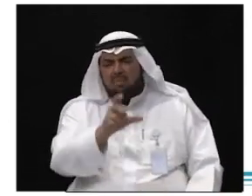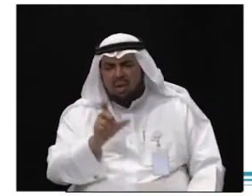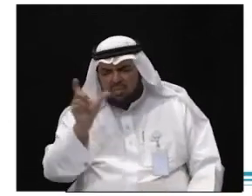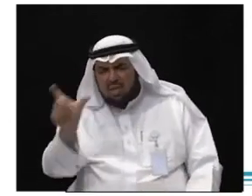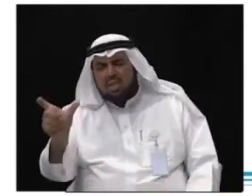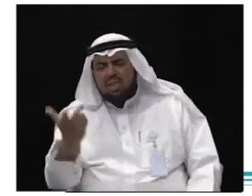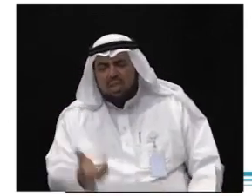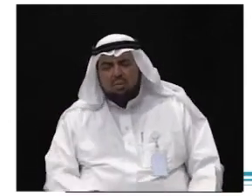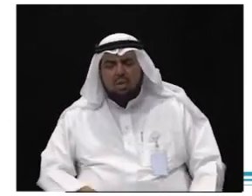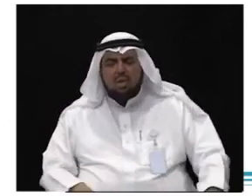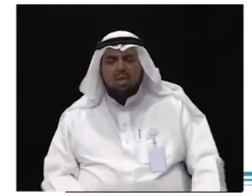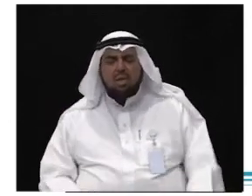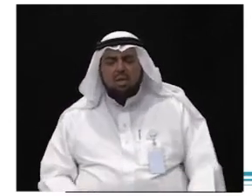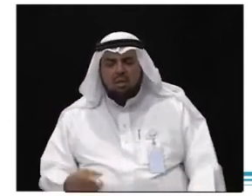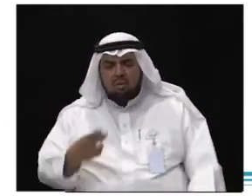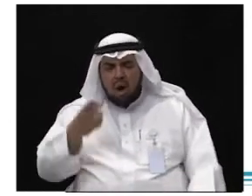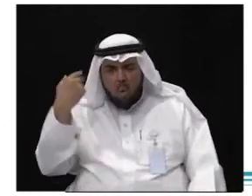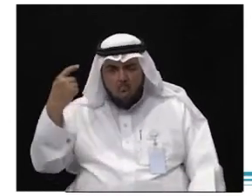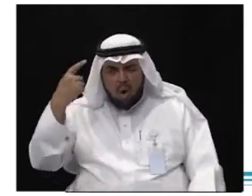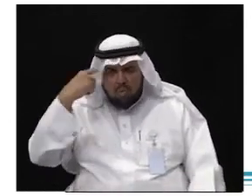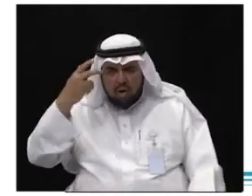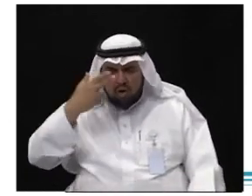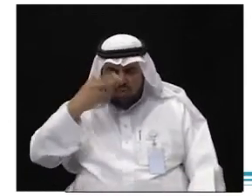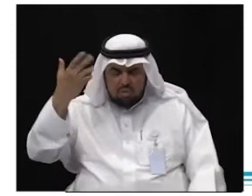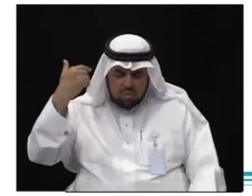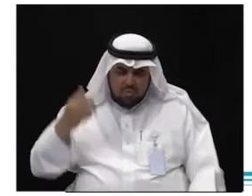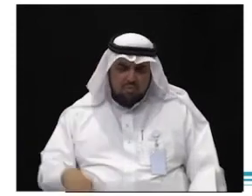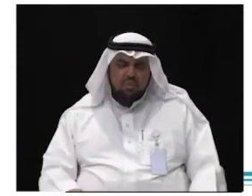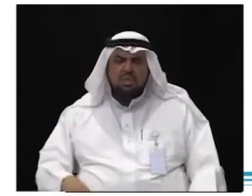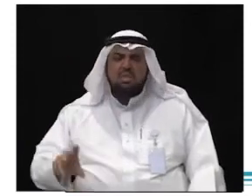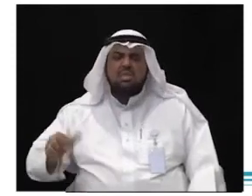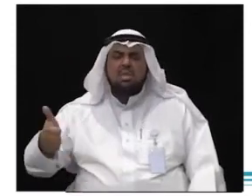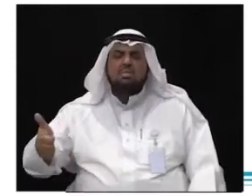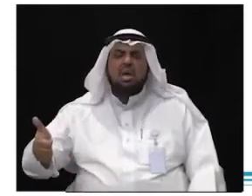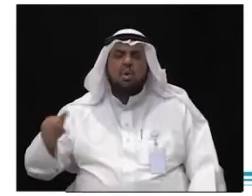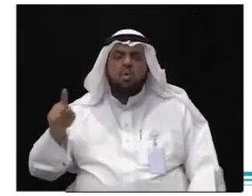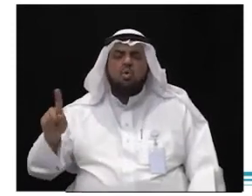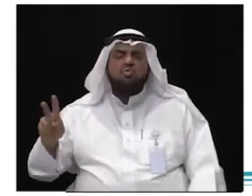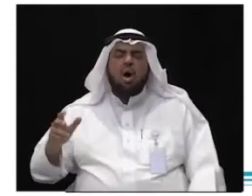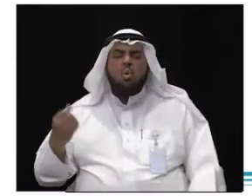مسبقاً سواء كانت قيمة حرفية أو قيمة رقمية؟